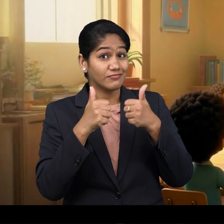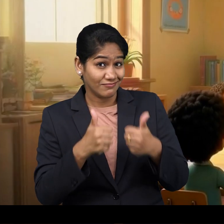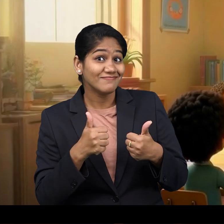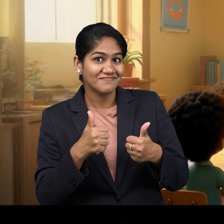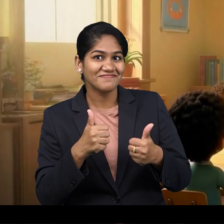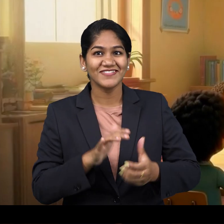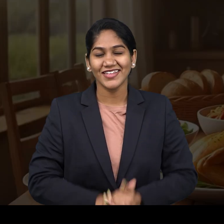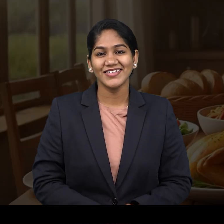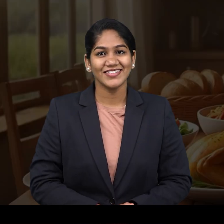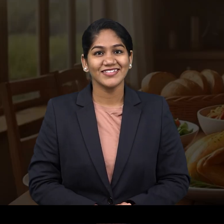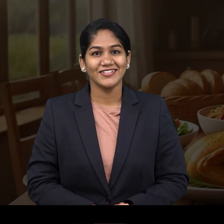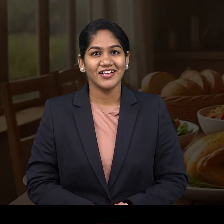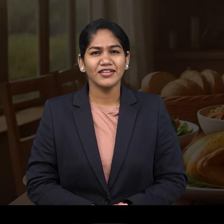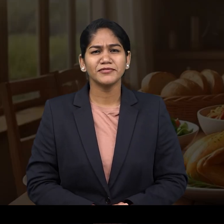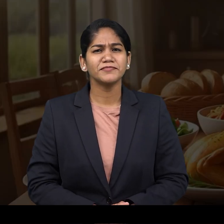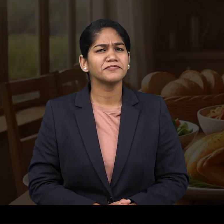நல்லது.